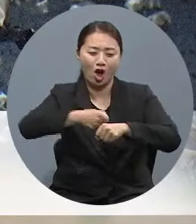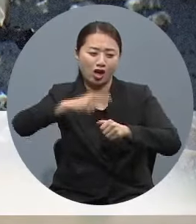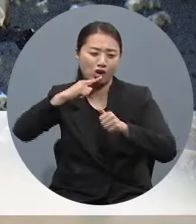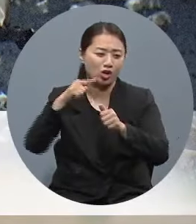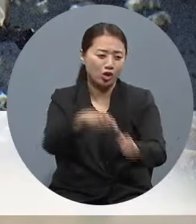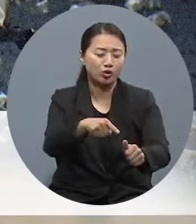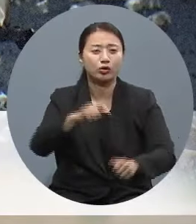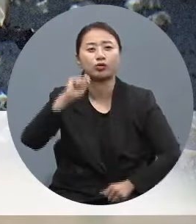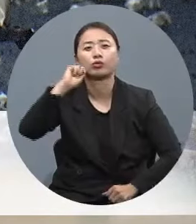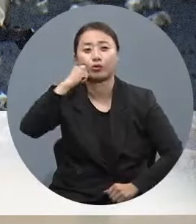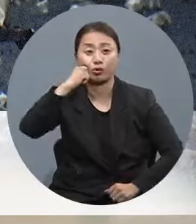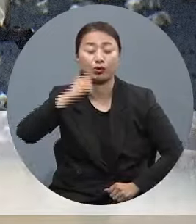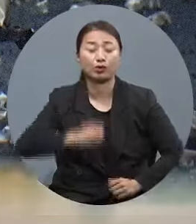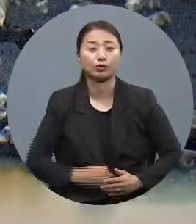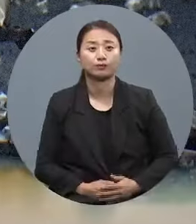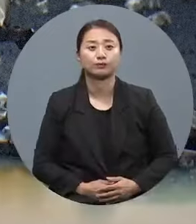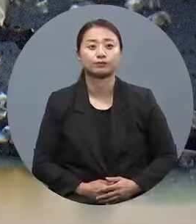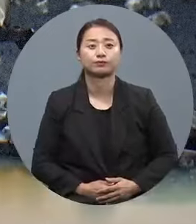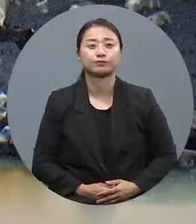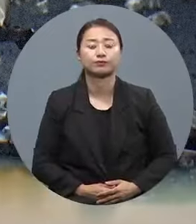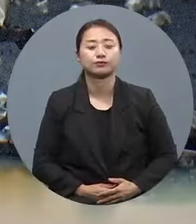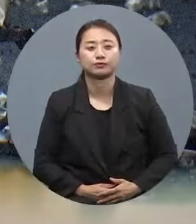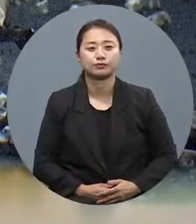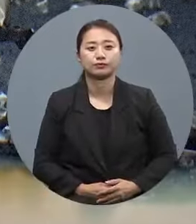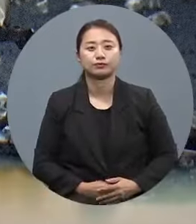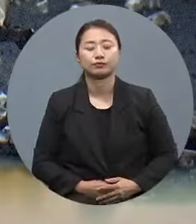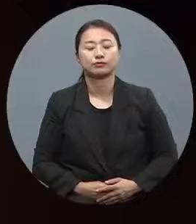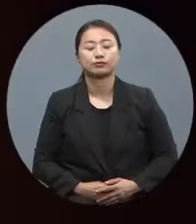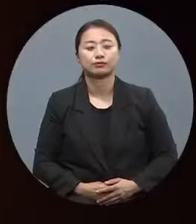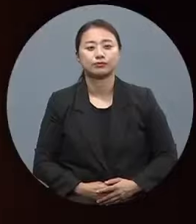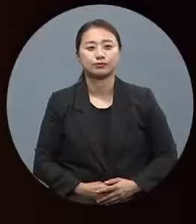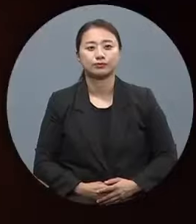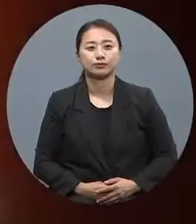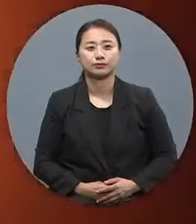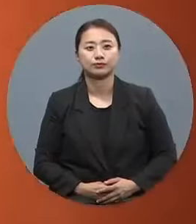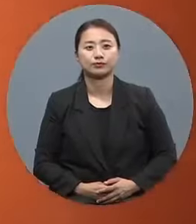강제할 방법이 없습니다. 정인곤 기자입니다.